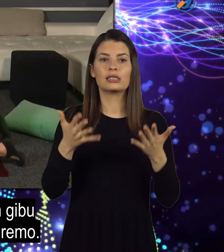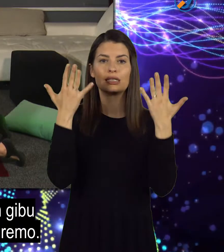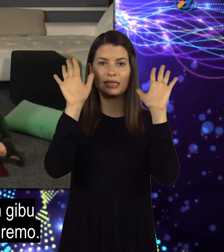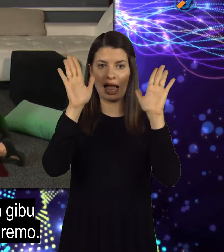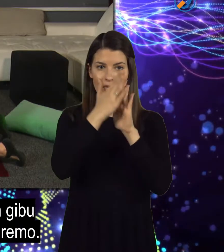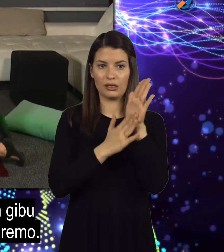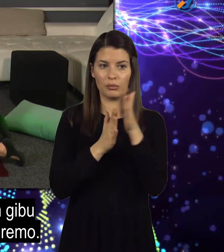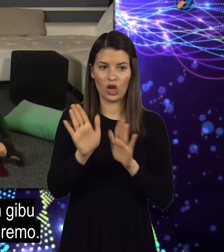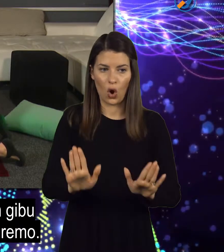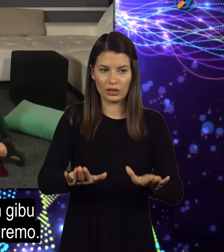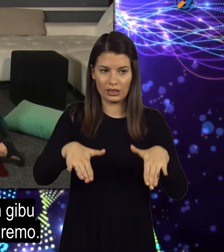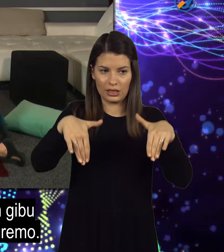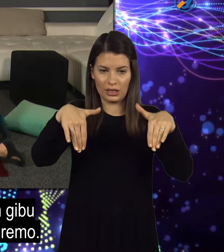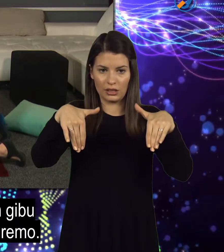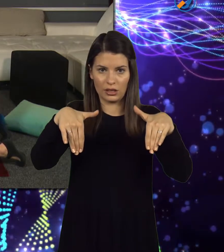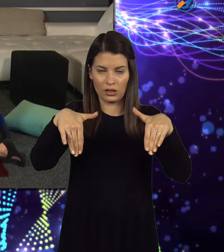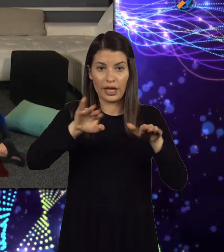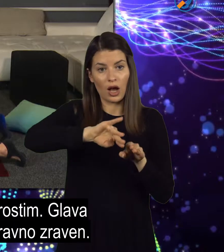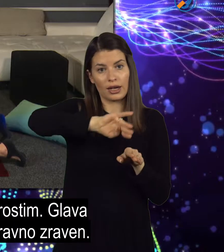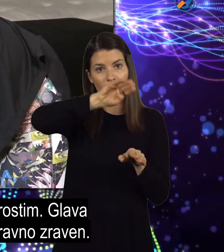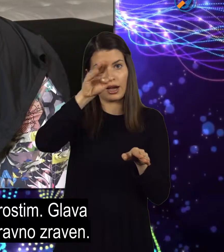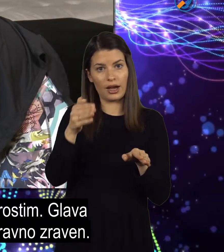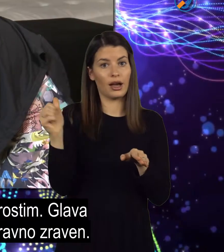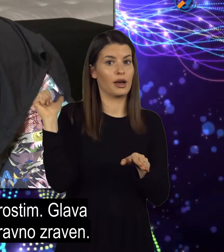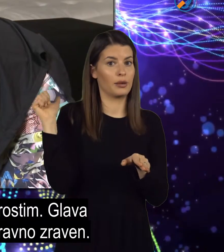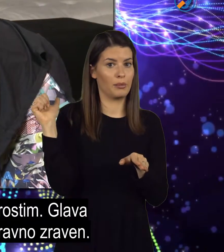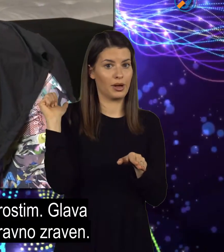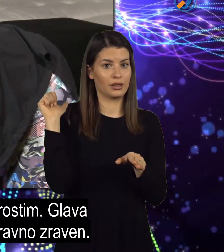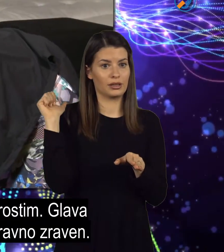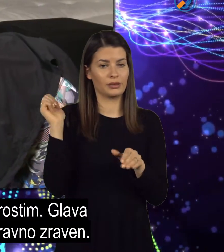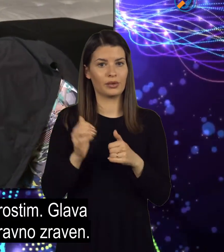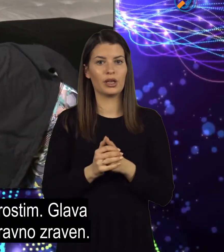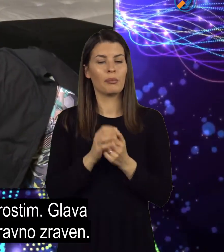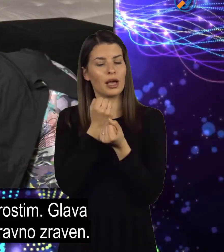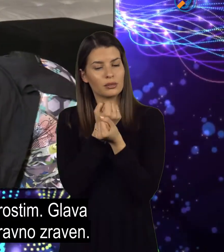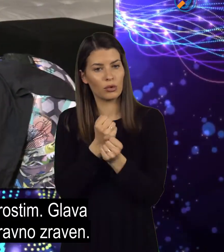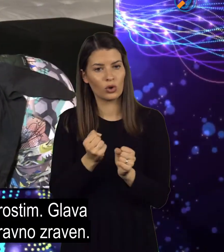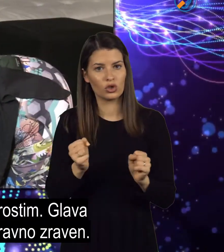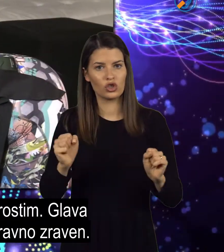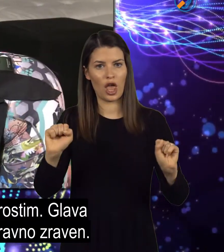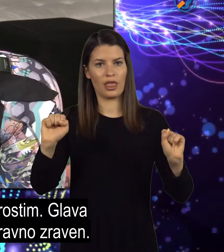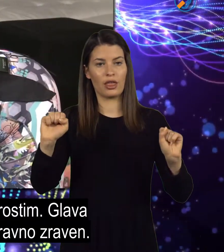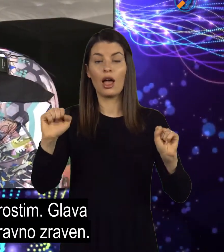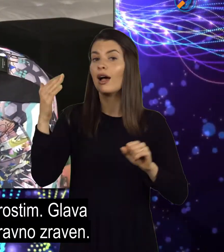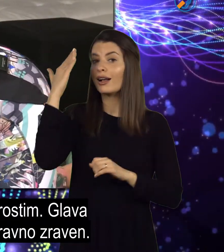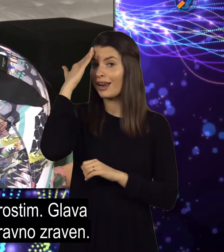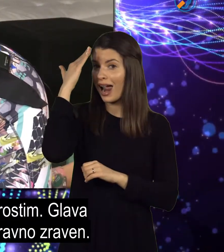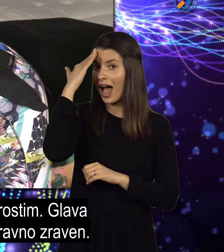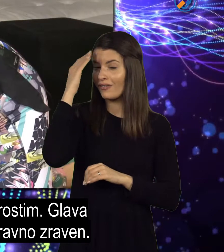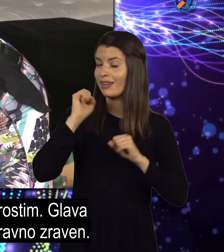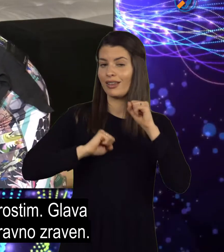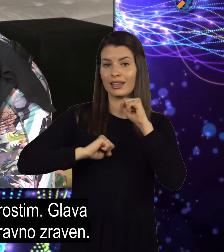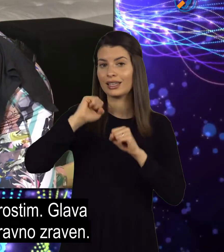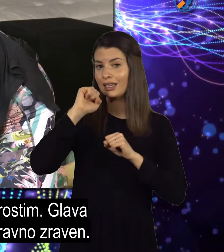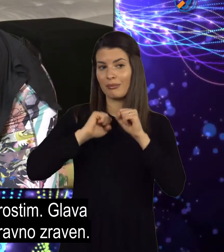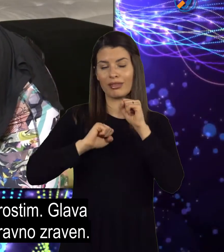gibu pod njo. In torej gremo. Izbočim hrbet in sprostim. Glava naj